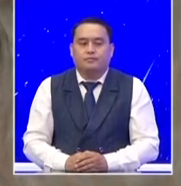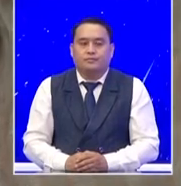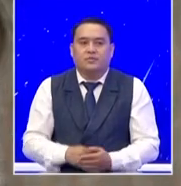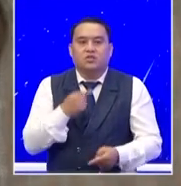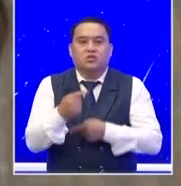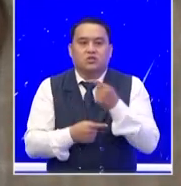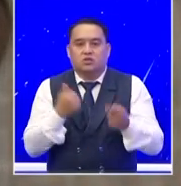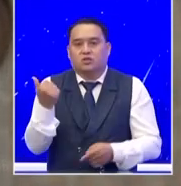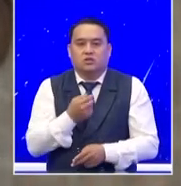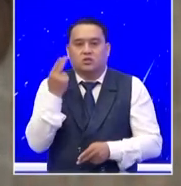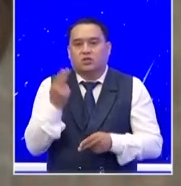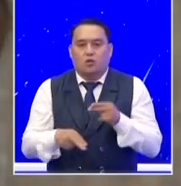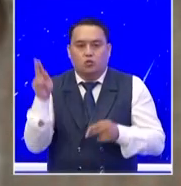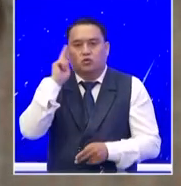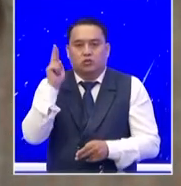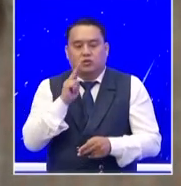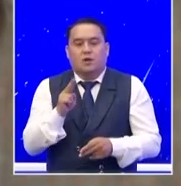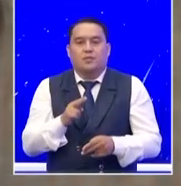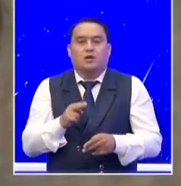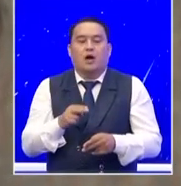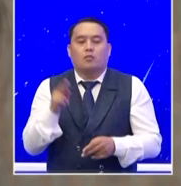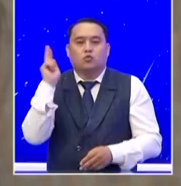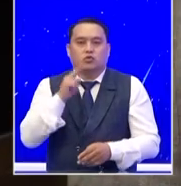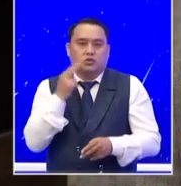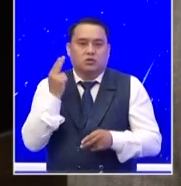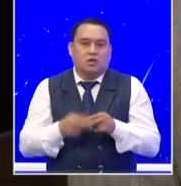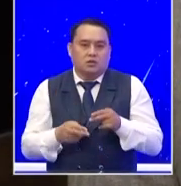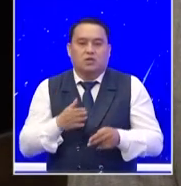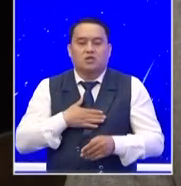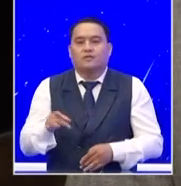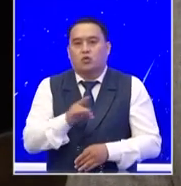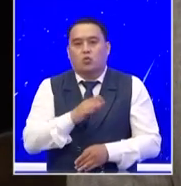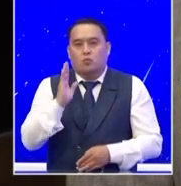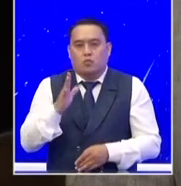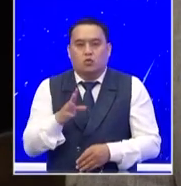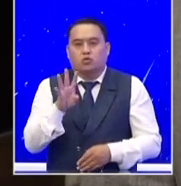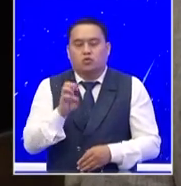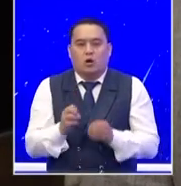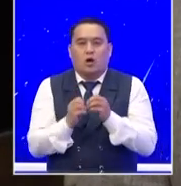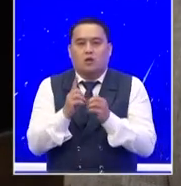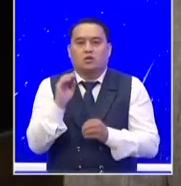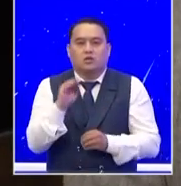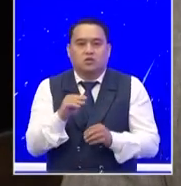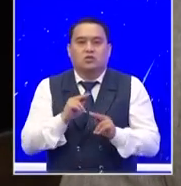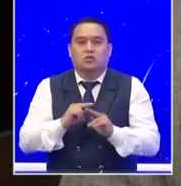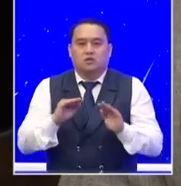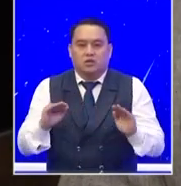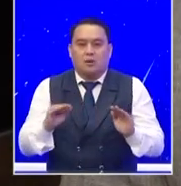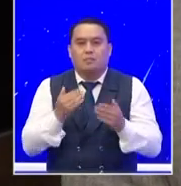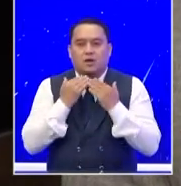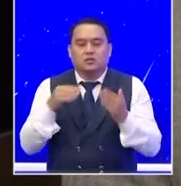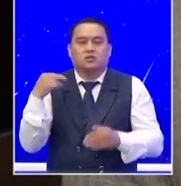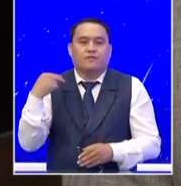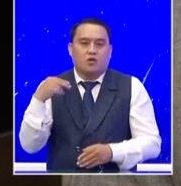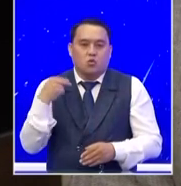Через неделю завершается учебный год и вместе с ним и дистанционное обучение. В нашем регионе более 411 тысяч учащихся. Последний